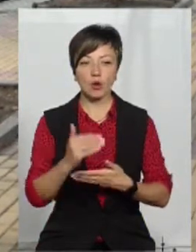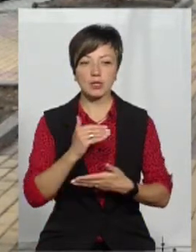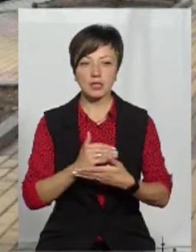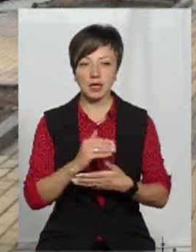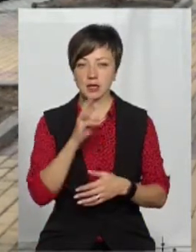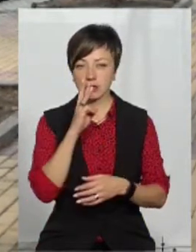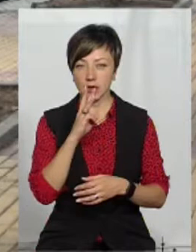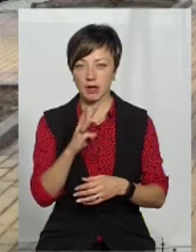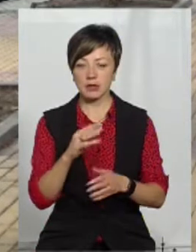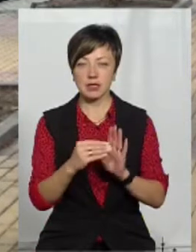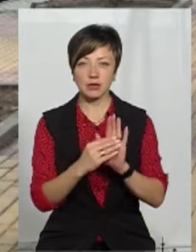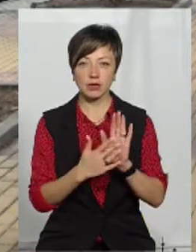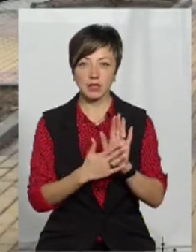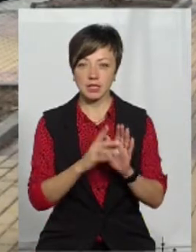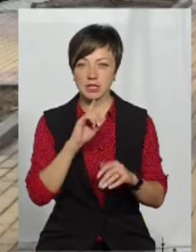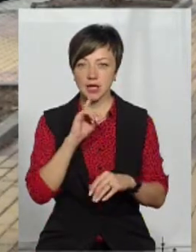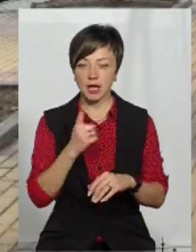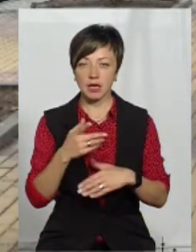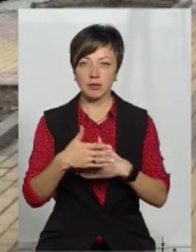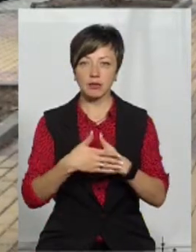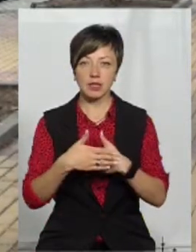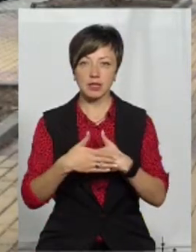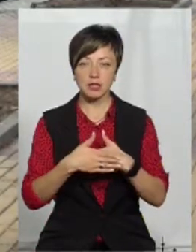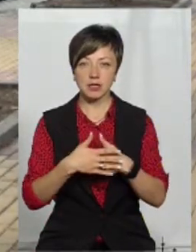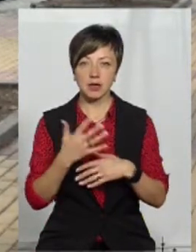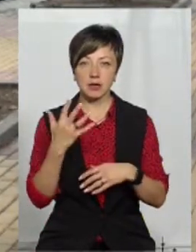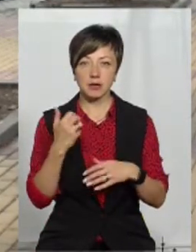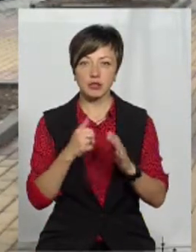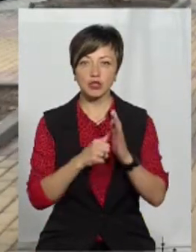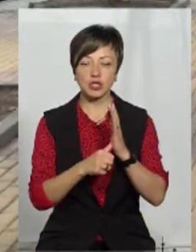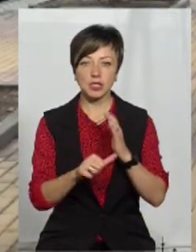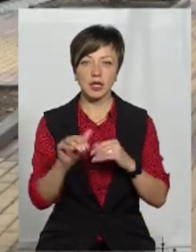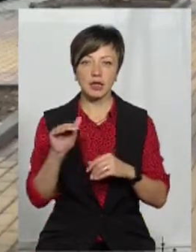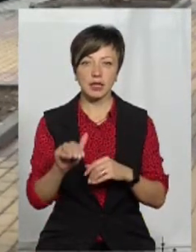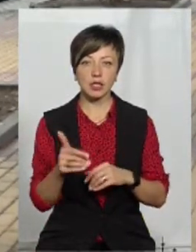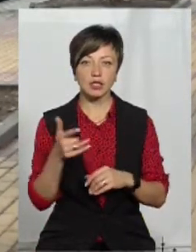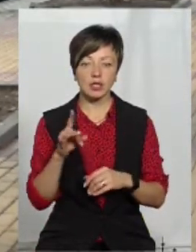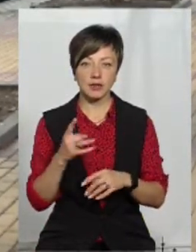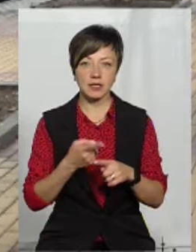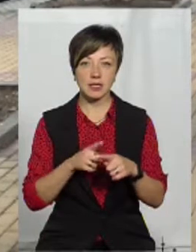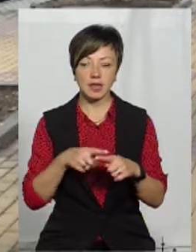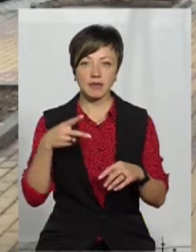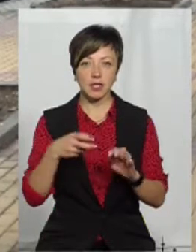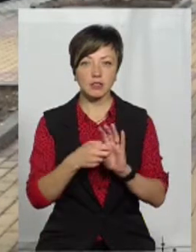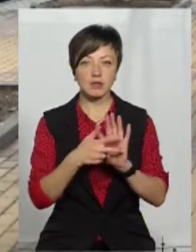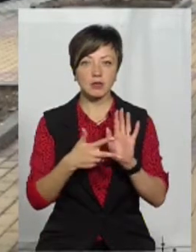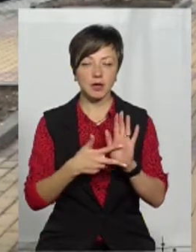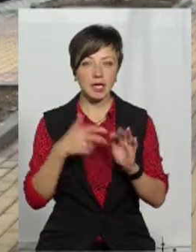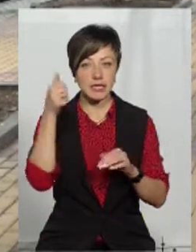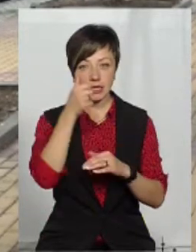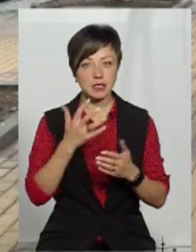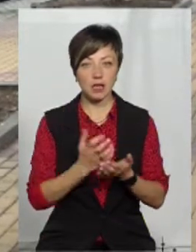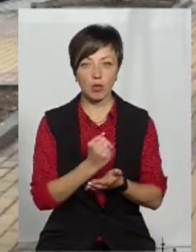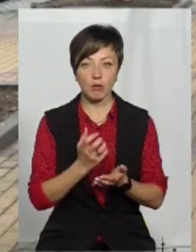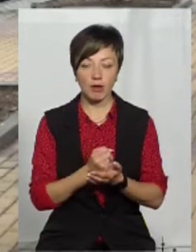заробітна плата, яку він задекларував, це за рік було близько 560 тисяч гривень. Це за 2018 рік він заробив, це він